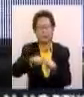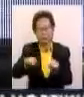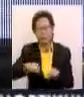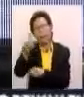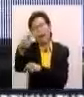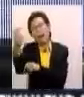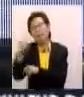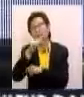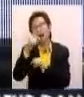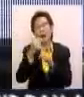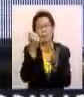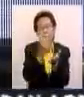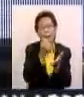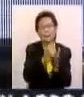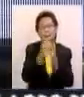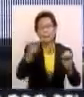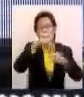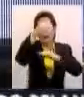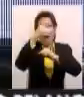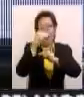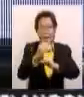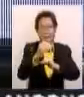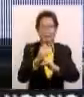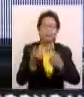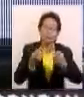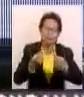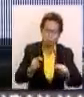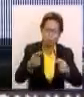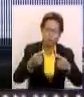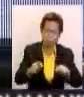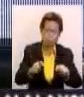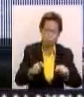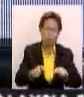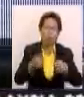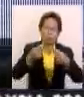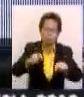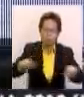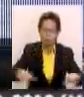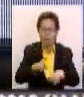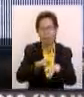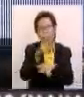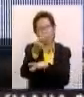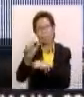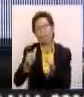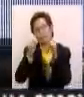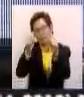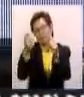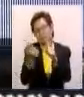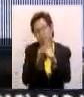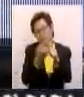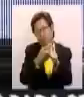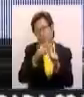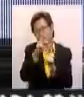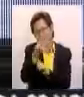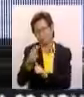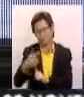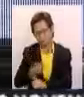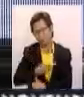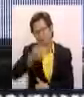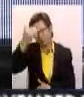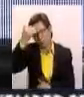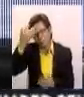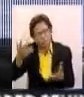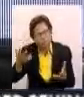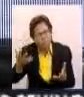Malaysia. Tetapi percubaan dibuat di Kuala Lumpur dulu supaya kita dapat tahu